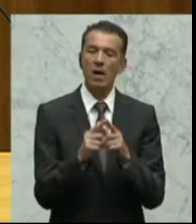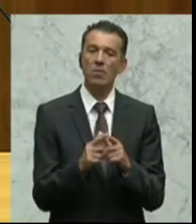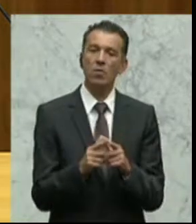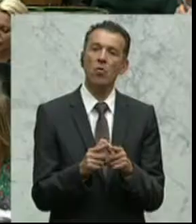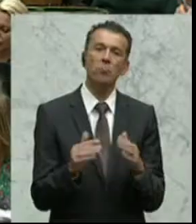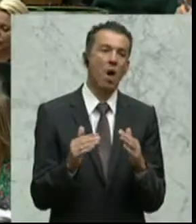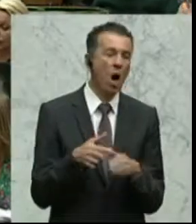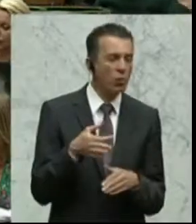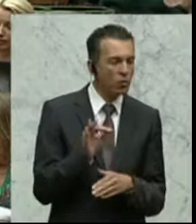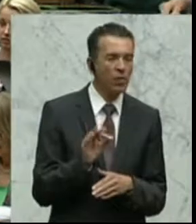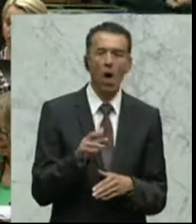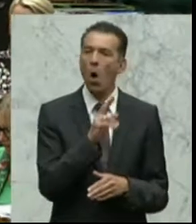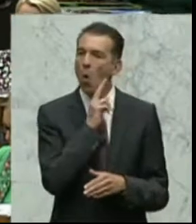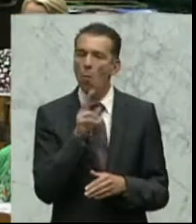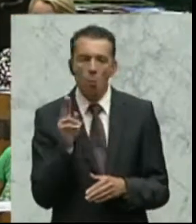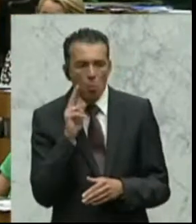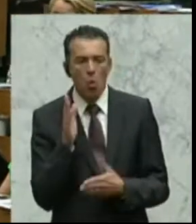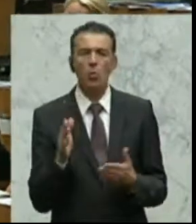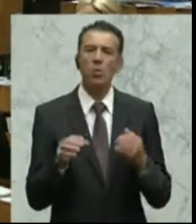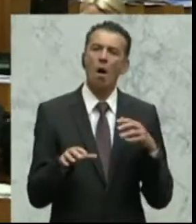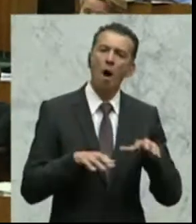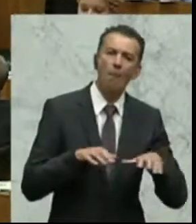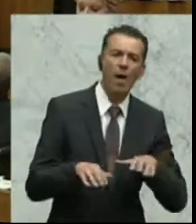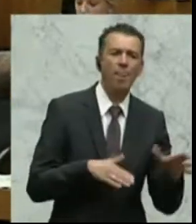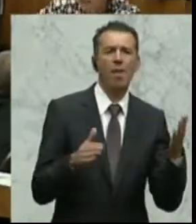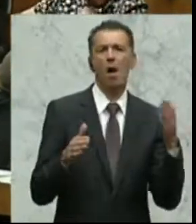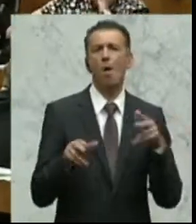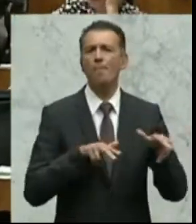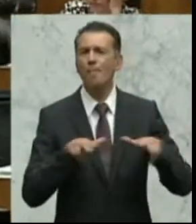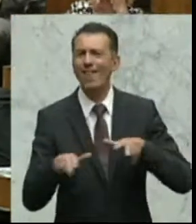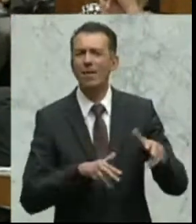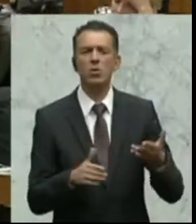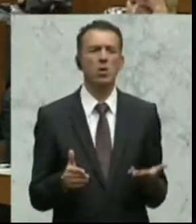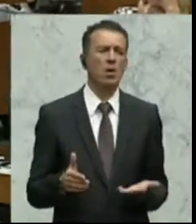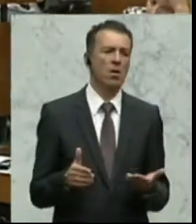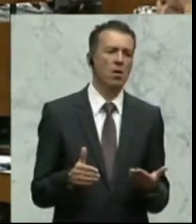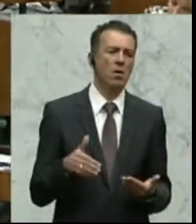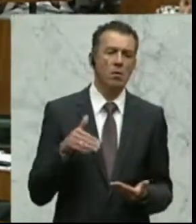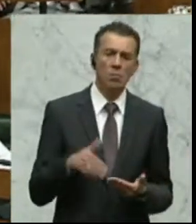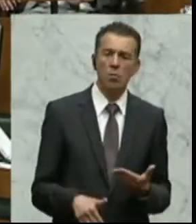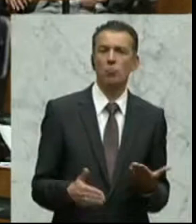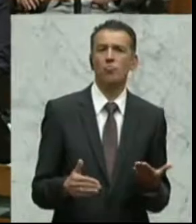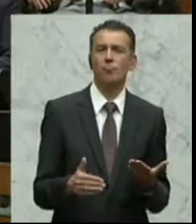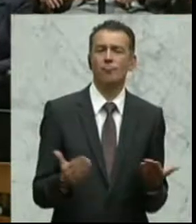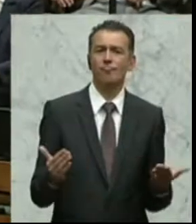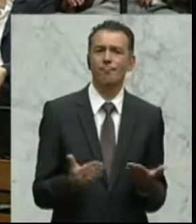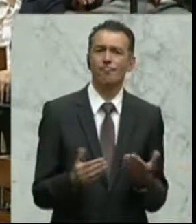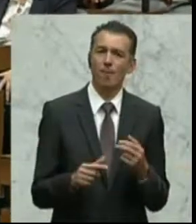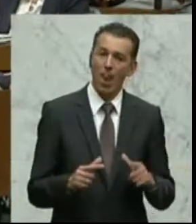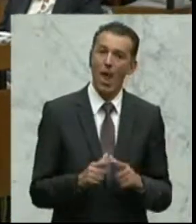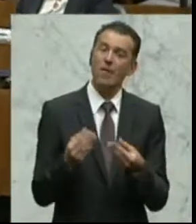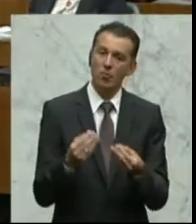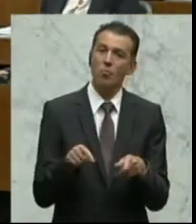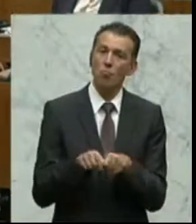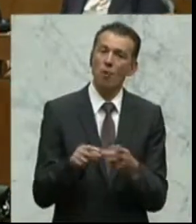ob das eine Mutter ist, ob das ein Arbeiter ist, ob das ein Manager ist, da muss sich das auszahlen, dass er was leistet. Leistung muss